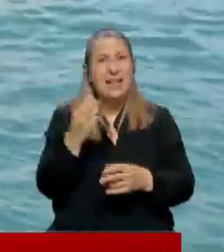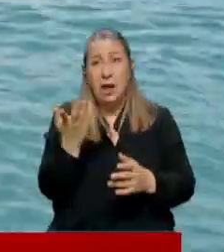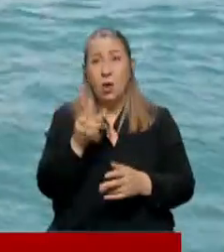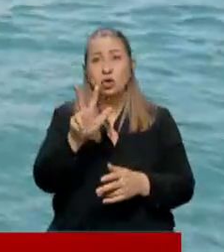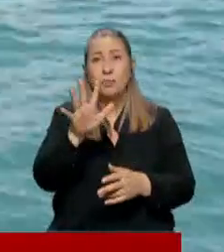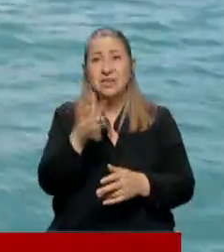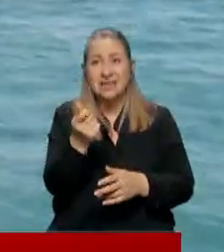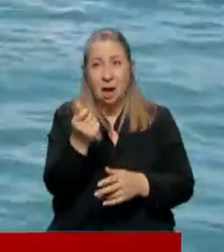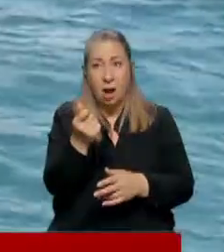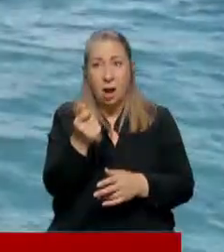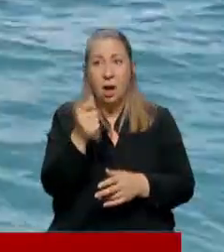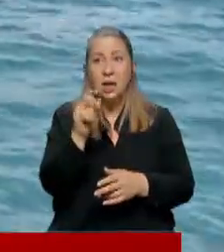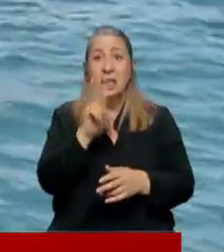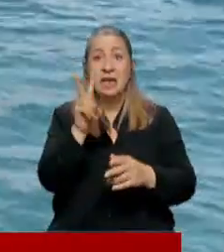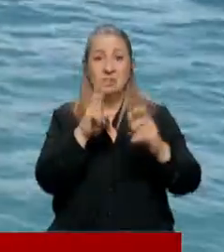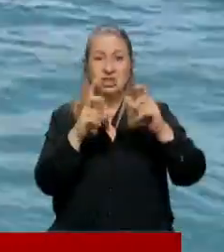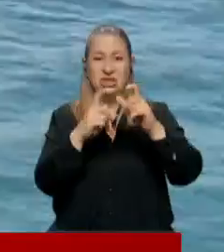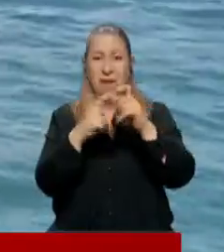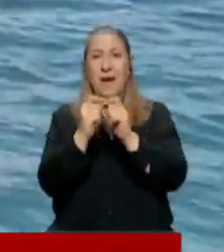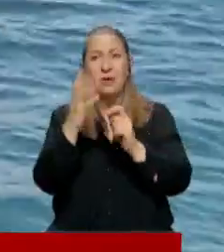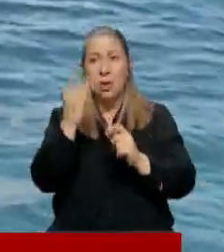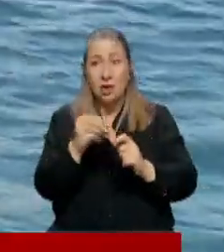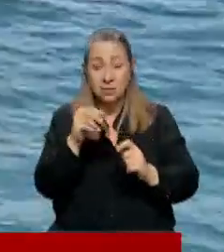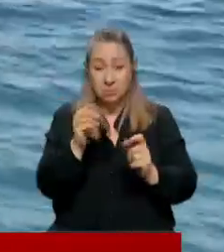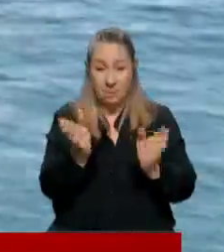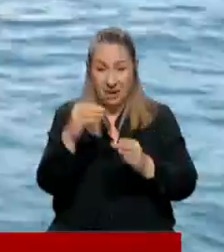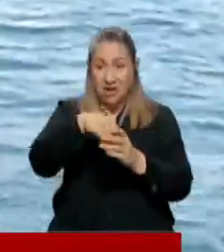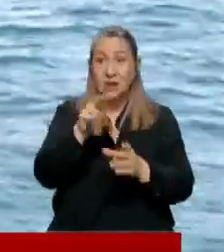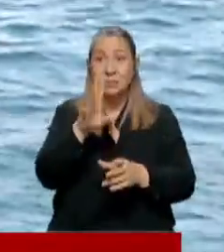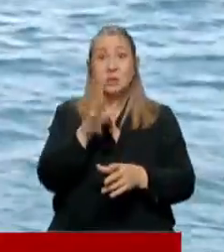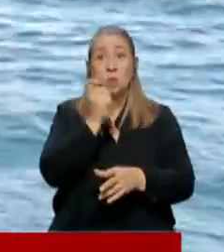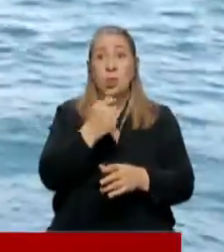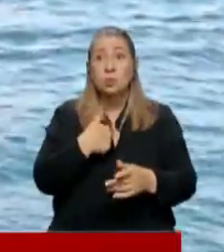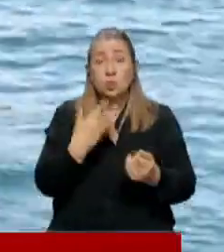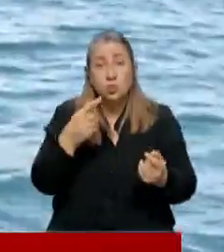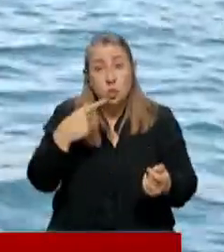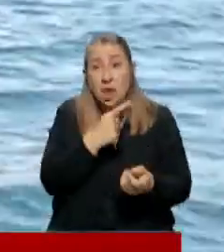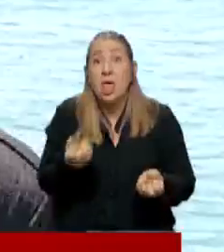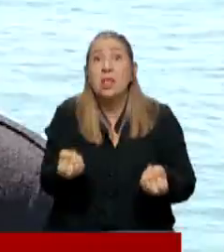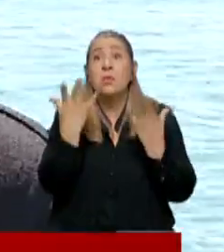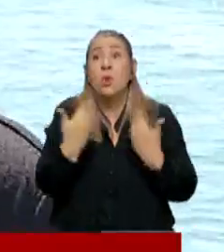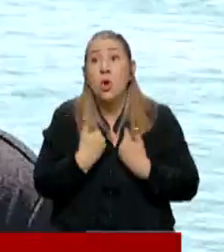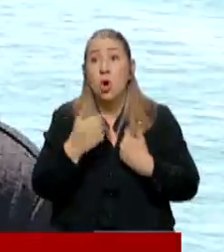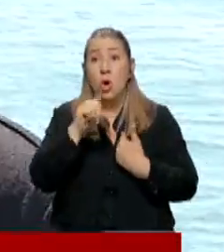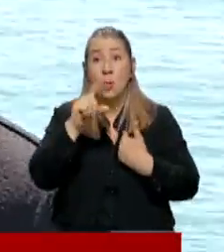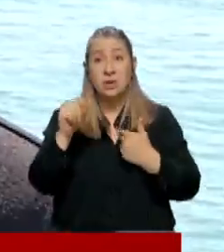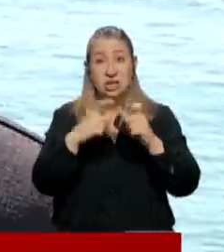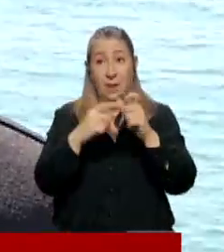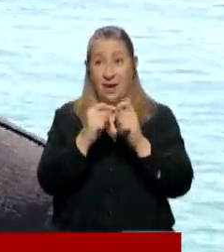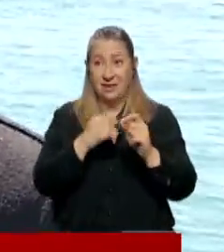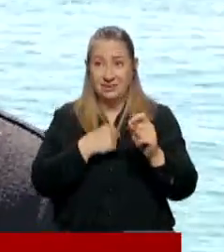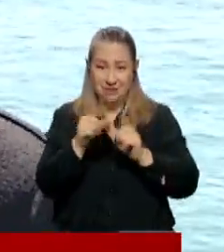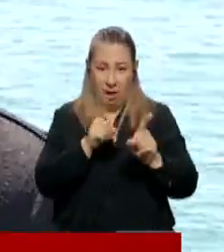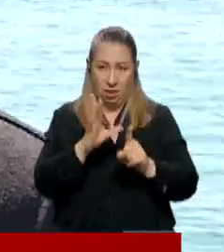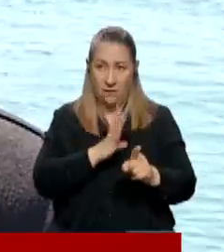ilk zamanlar 35 TL'ydi. 20 GB olan içinde bir paketi 75 TL ödüyorum. Çok zorluyor ve asla yeterli olmuyor. 11 GB internet